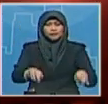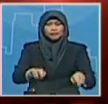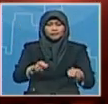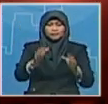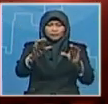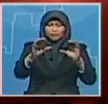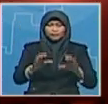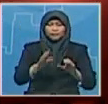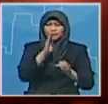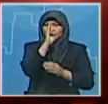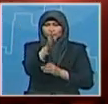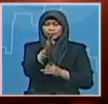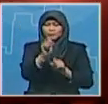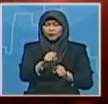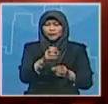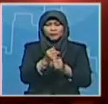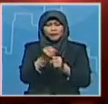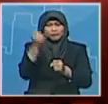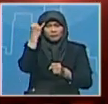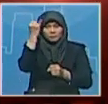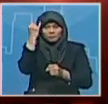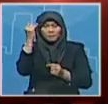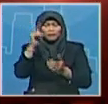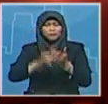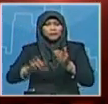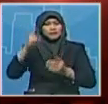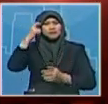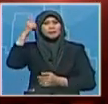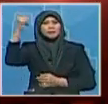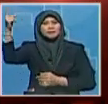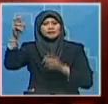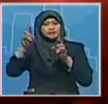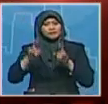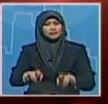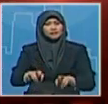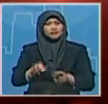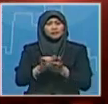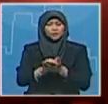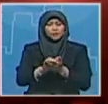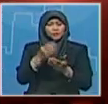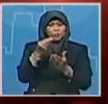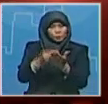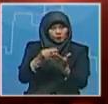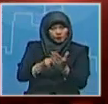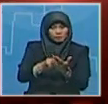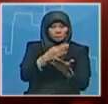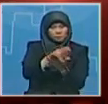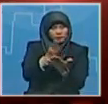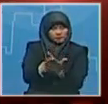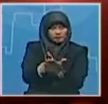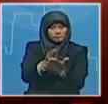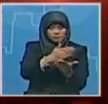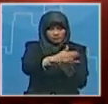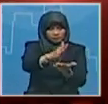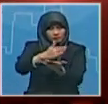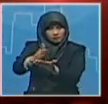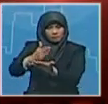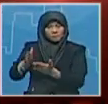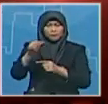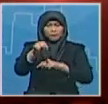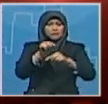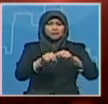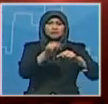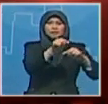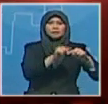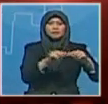direct, di mana dia dapat input apakah aspirasi rakyat dan sebab itulah agihan itu menentukan pembahagian